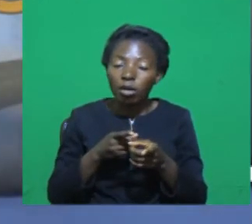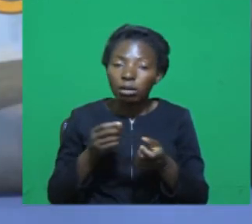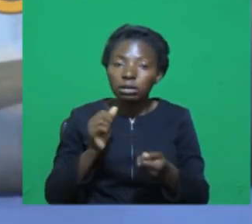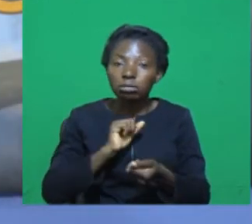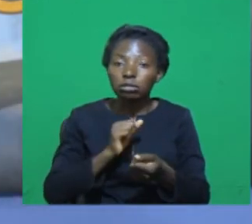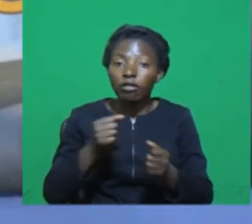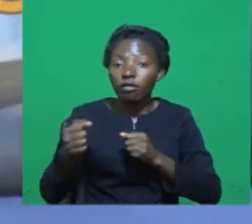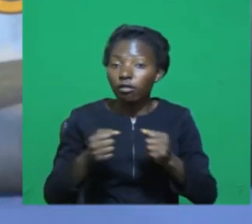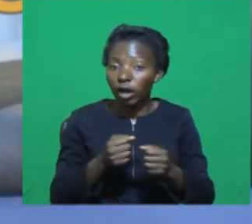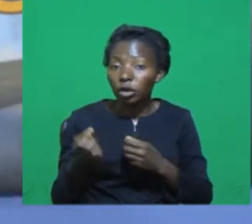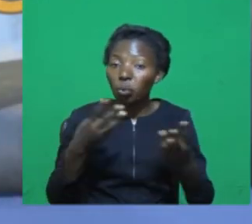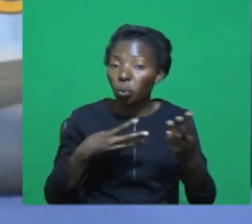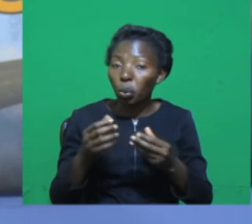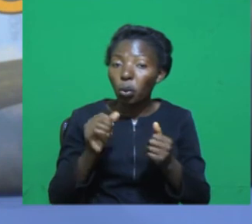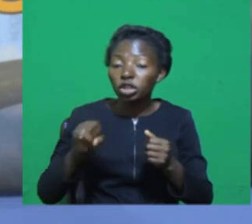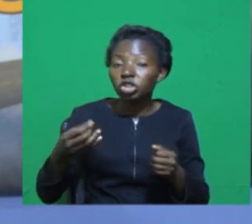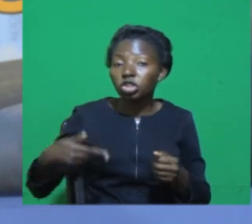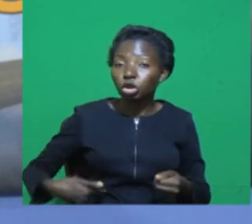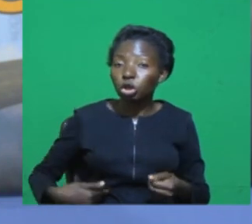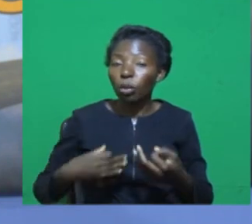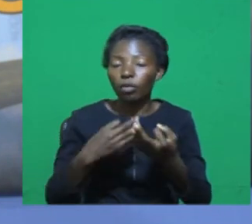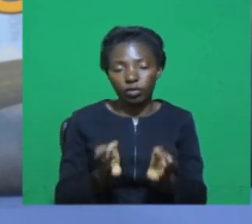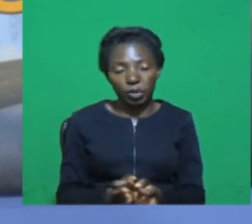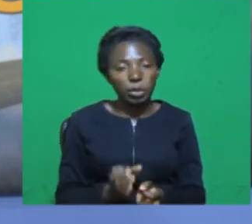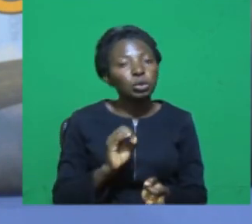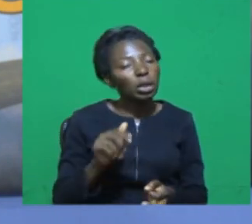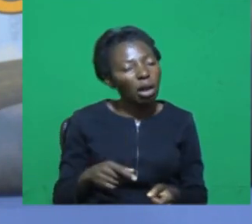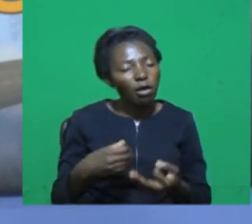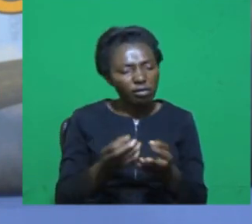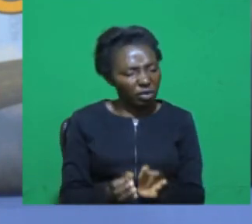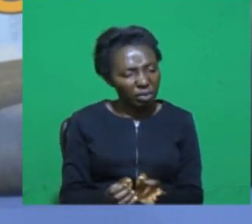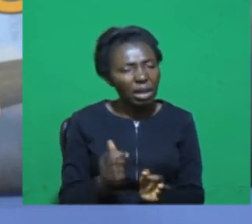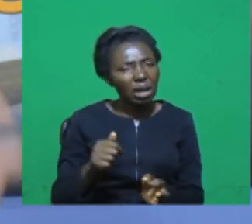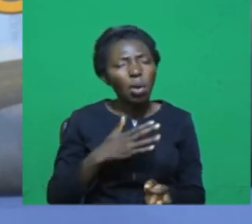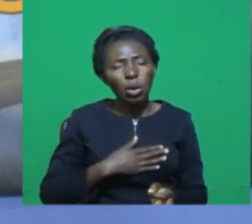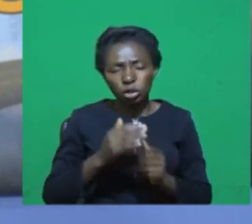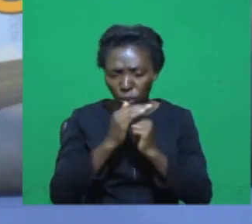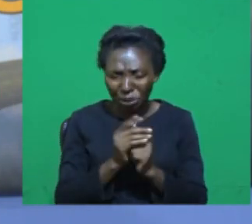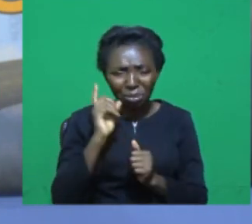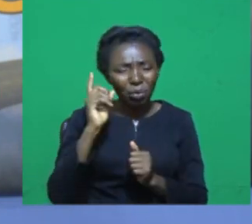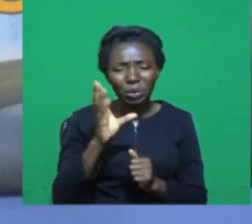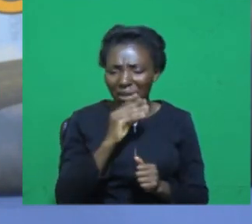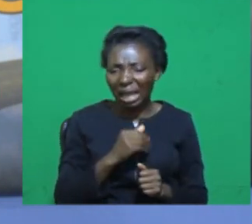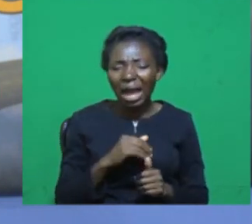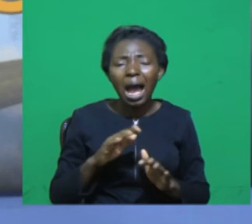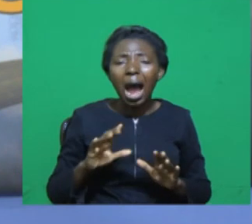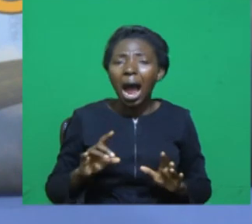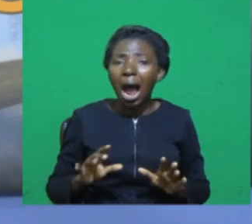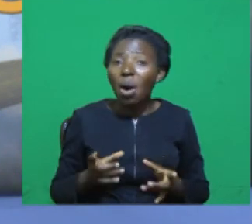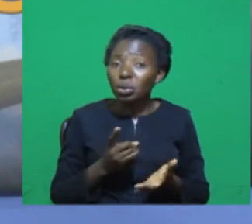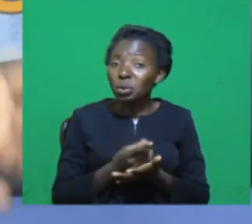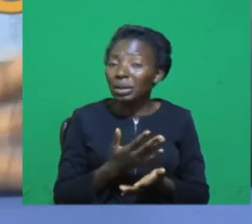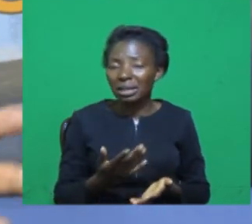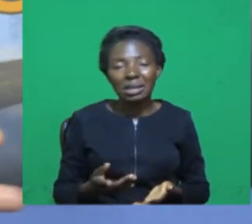vaJakobho. Ifamily yaJacob vakuda kunonamata Mwari, ndobva vaona kuti mamiriro atakaita haacceptike pamberi paMwari.